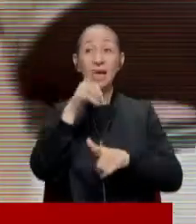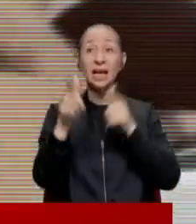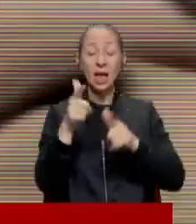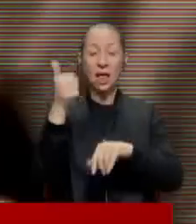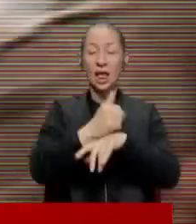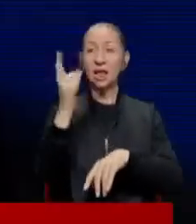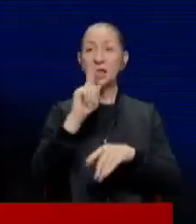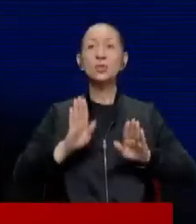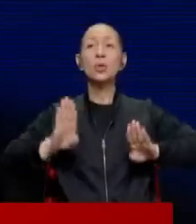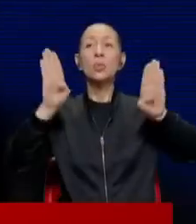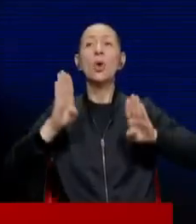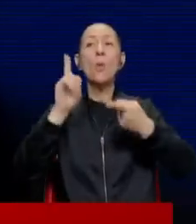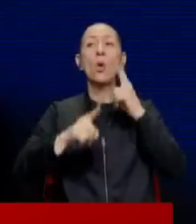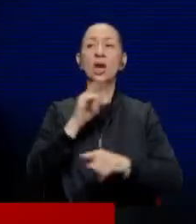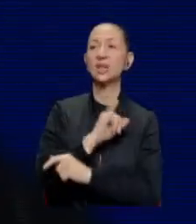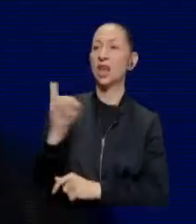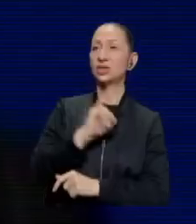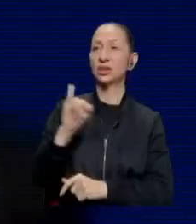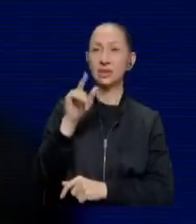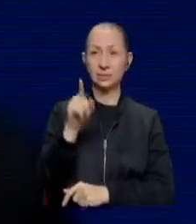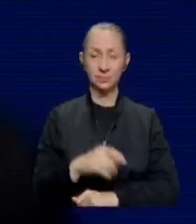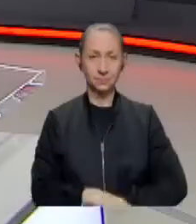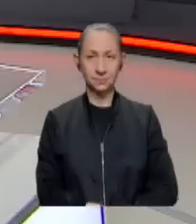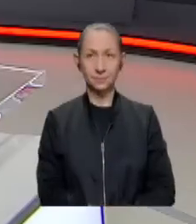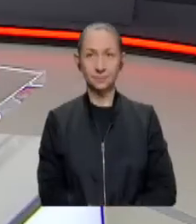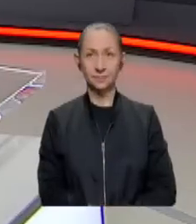iktidarın sığınmacı politikasını eleştirdi